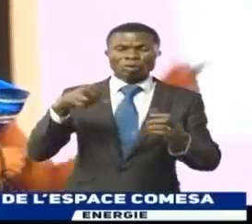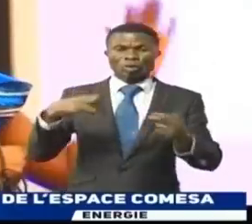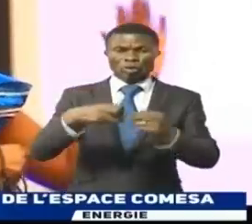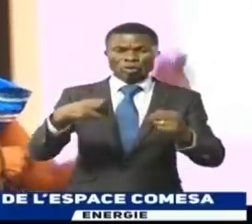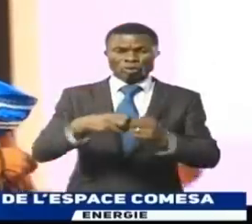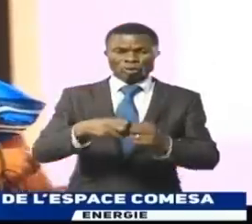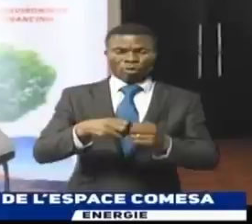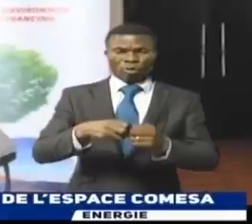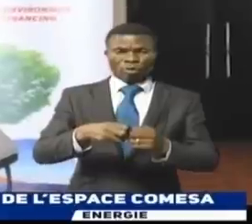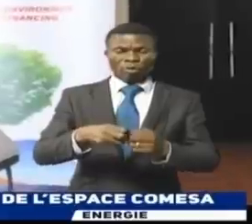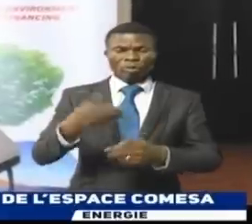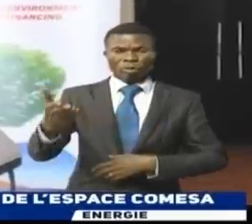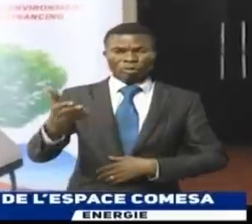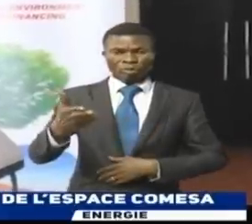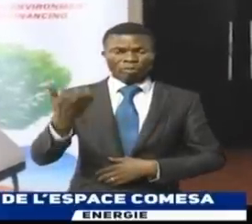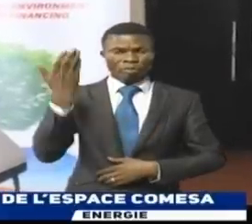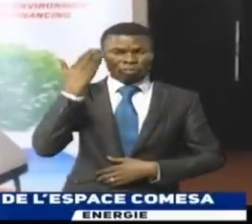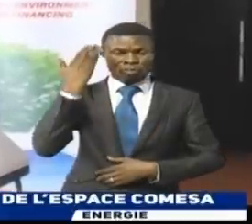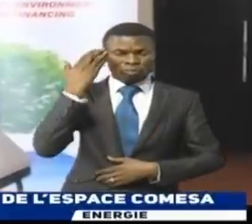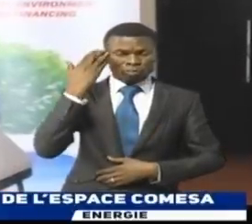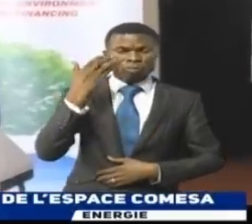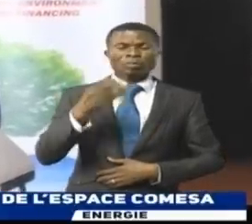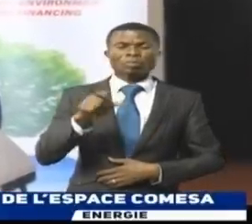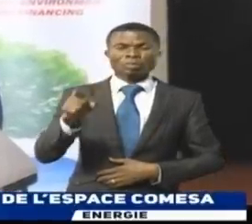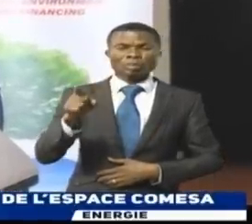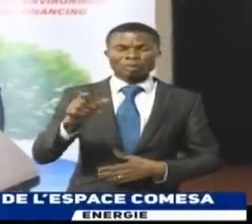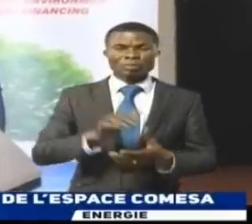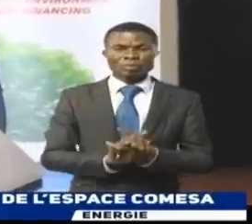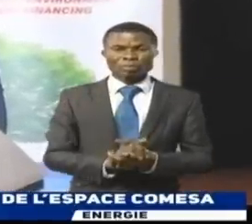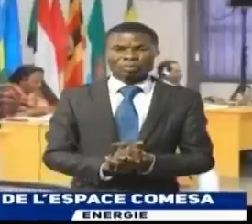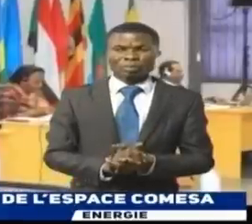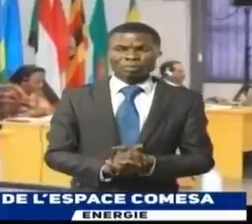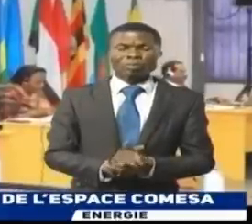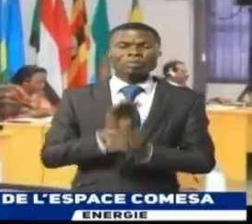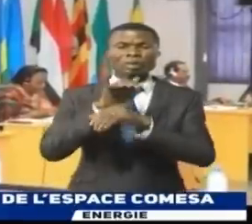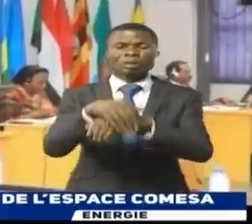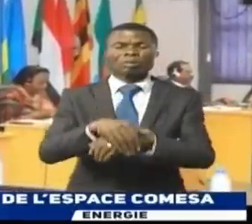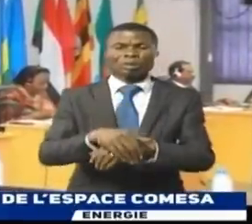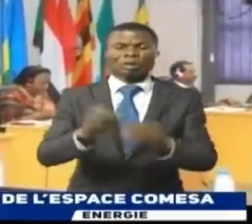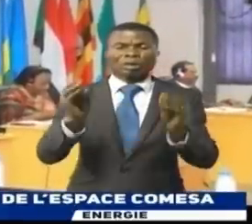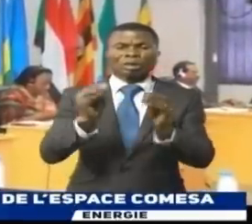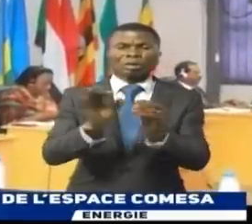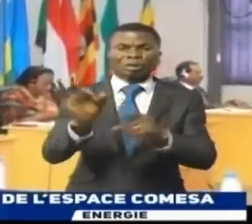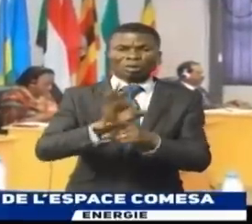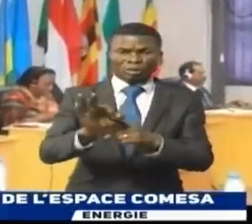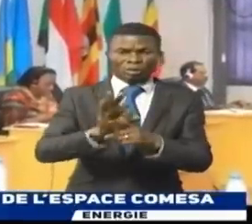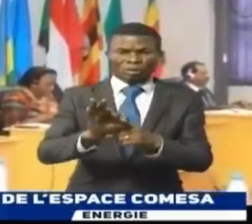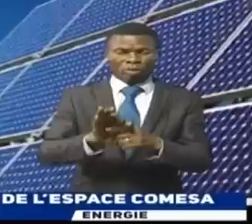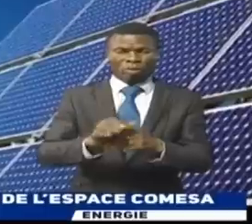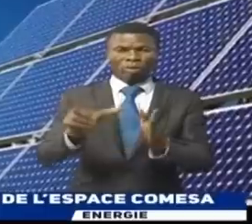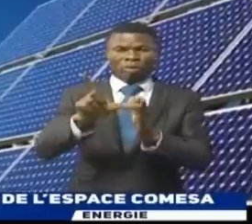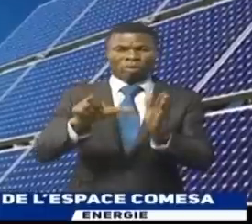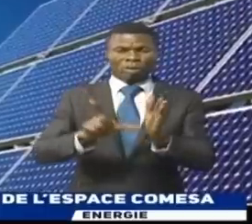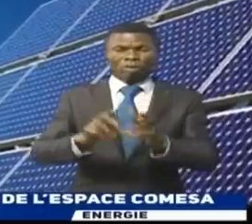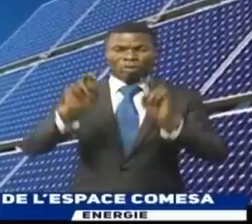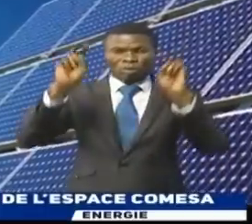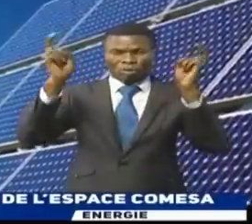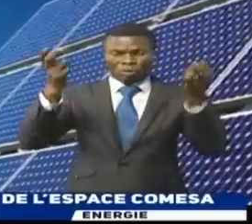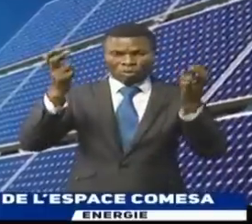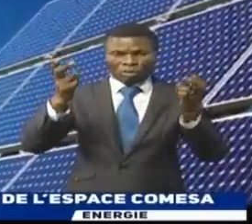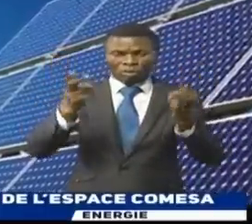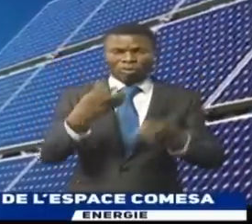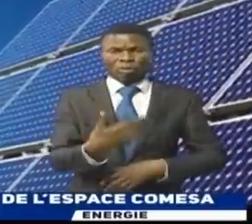a dépêché M. Christian Bakole Mukulu pour prendre part à l'atelier portant sur les normes relatives aux